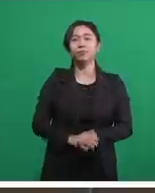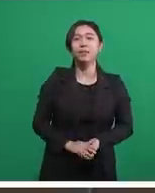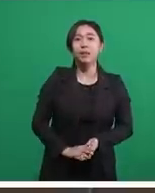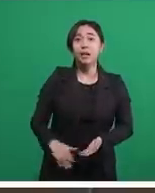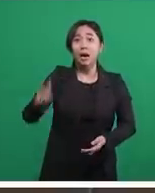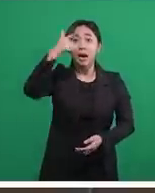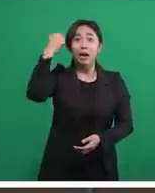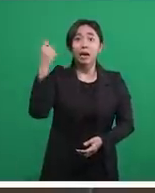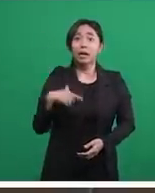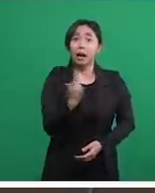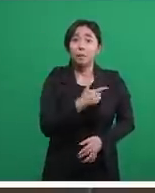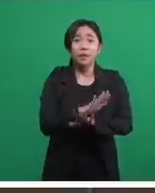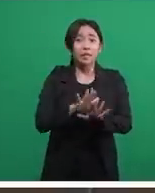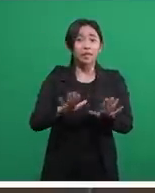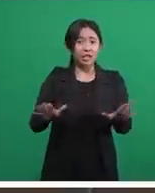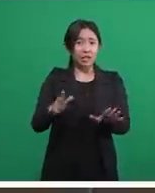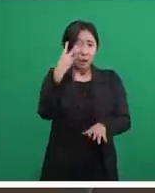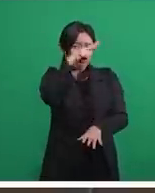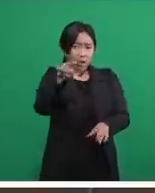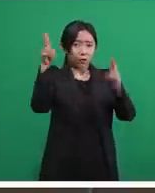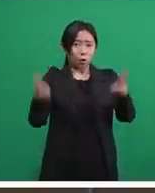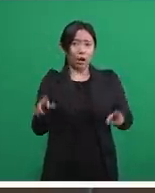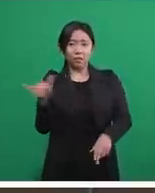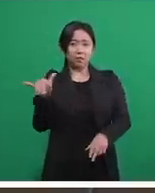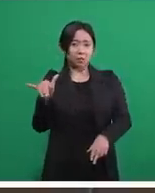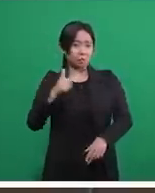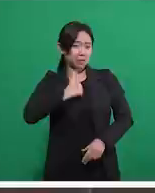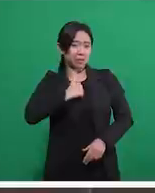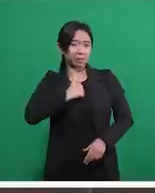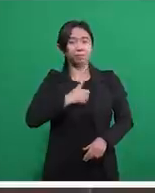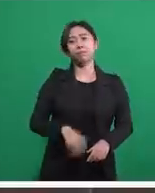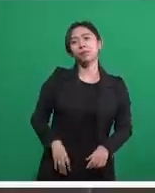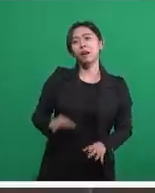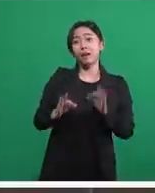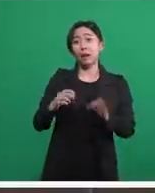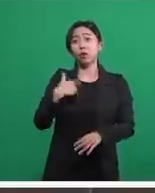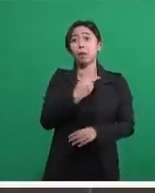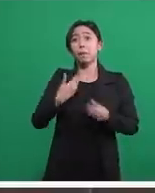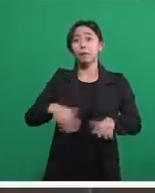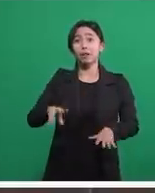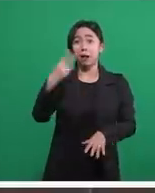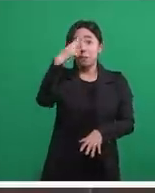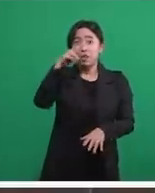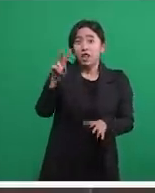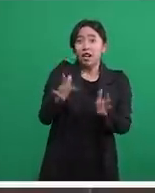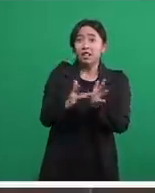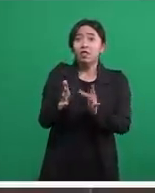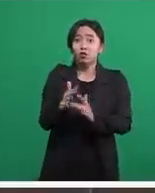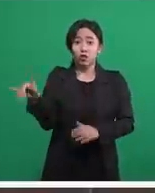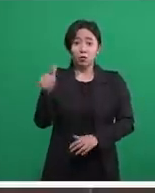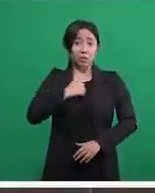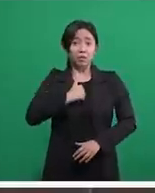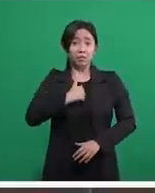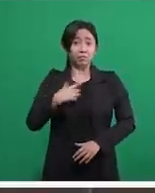Sebab itu kami tidak lagi menilai seorang juga pun menurut ukuran manusia. Dan jika kami pernah menilai Kristus menurut ukuran